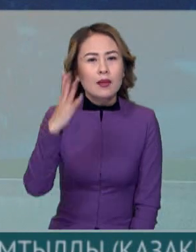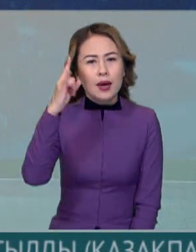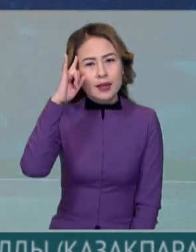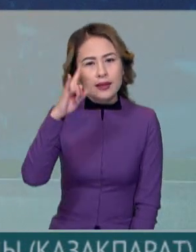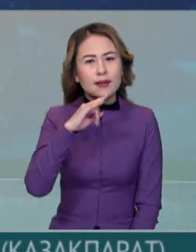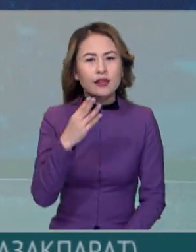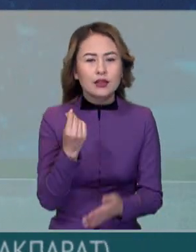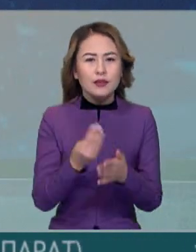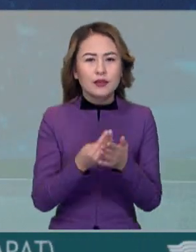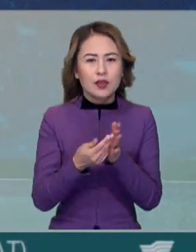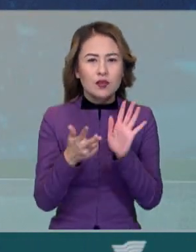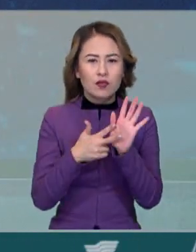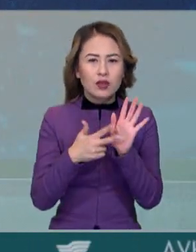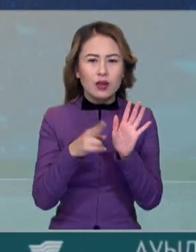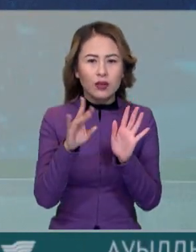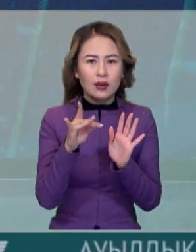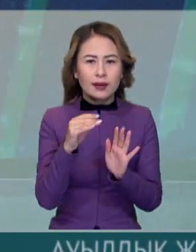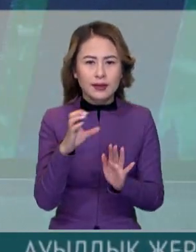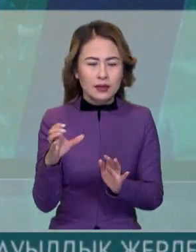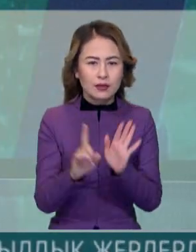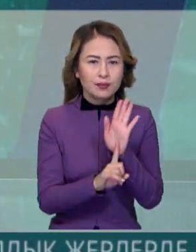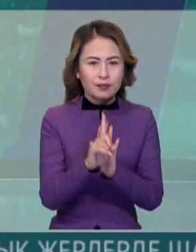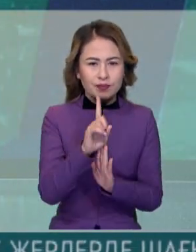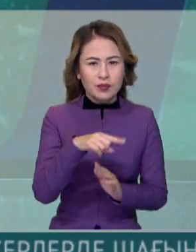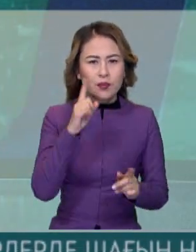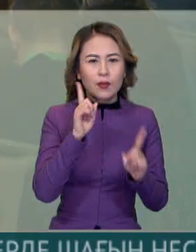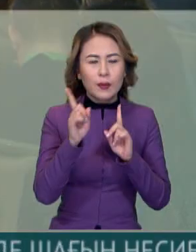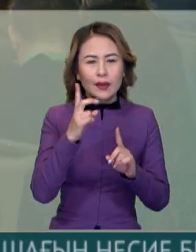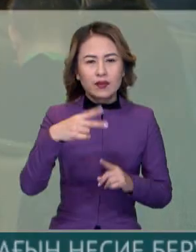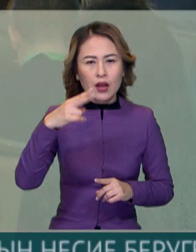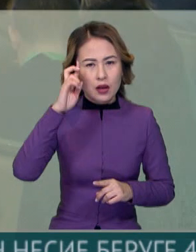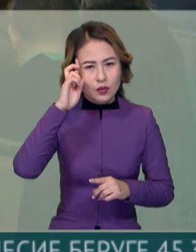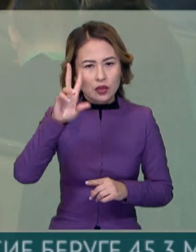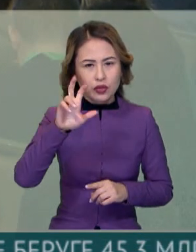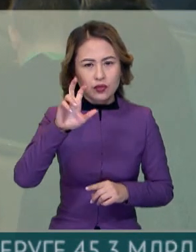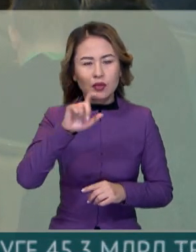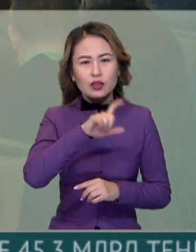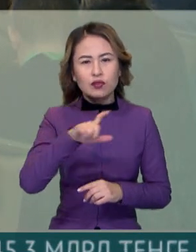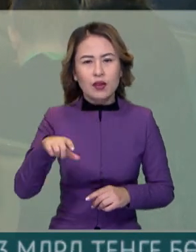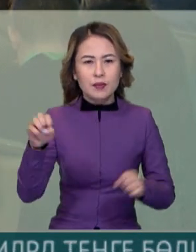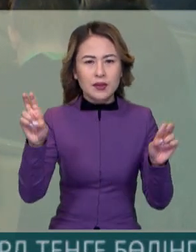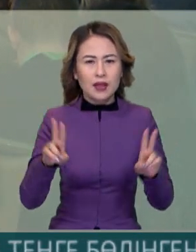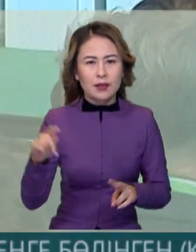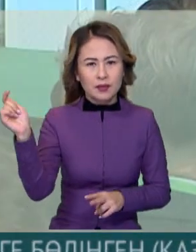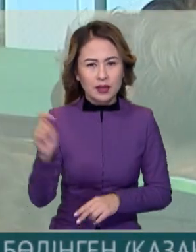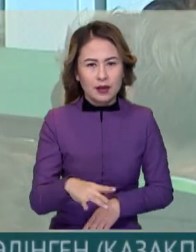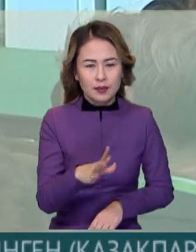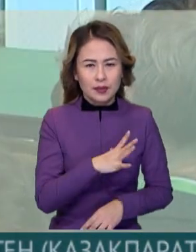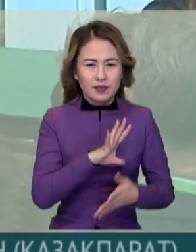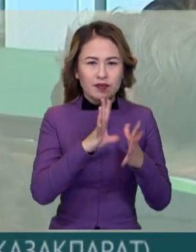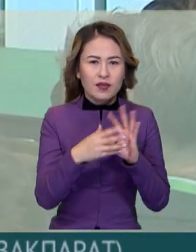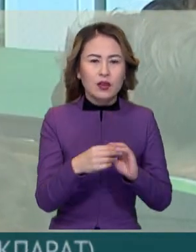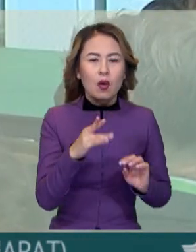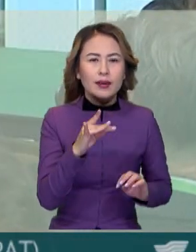Алматыда қазақстандық қаржыгерлердің 8-ші конгресі басталды. Жиынға 20 елден 300-ден астам маман келіп қатысып отыр. Конгресс